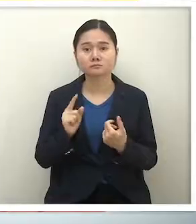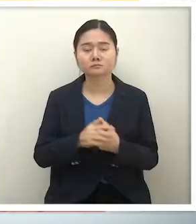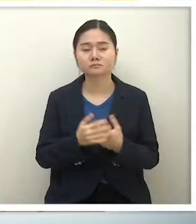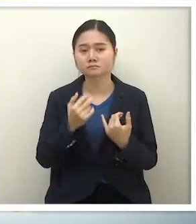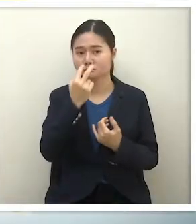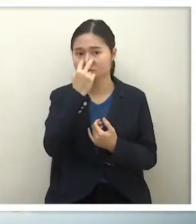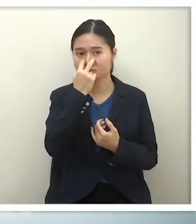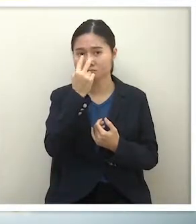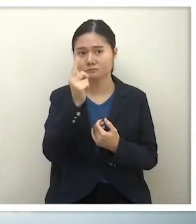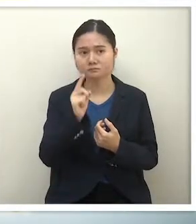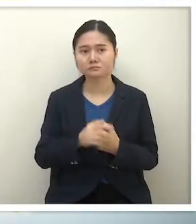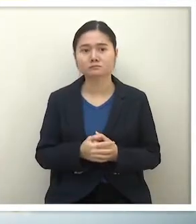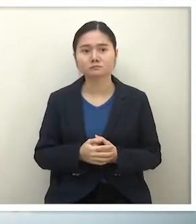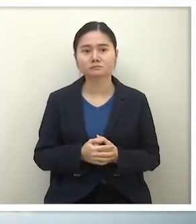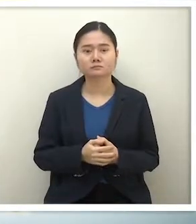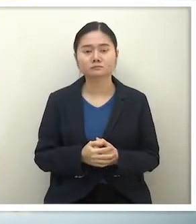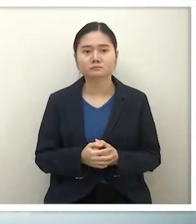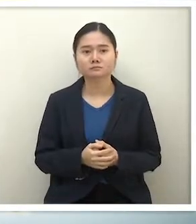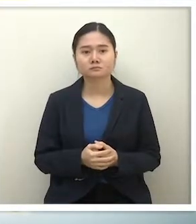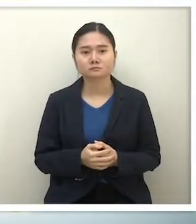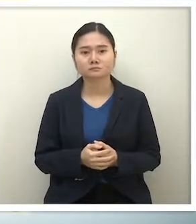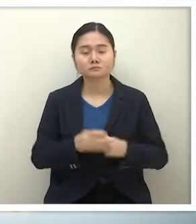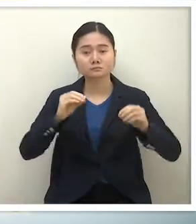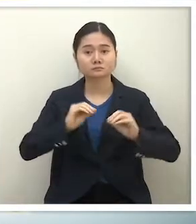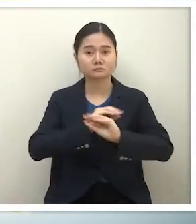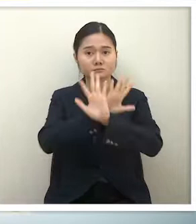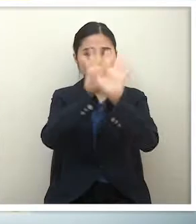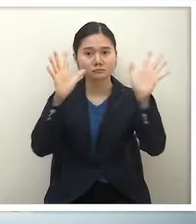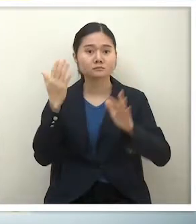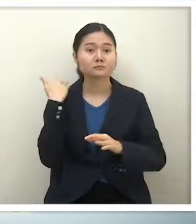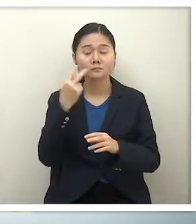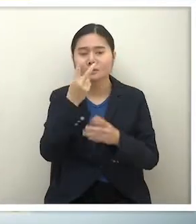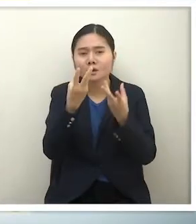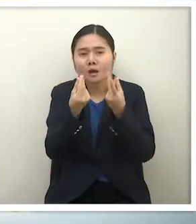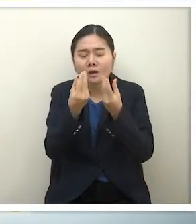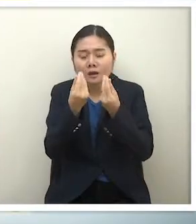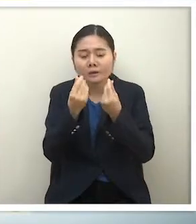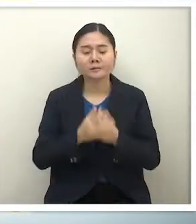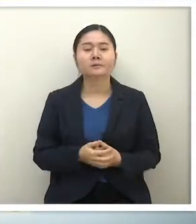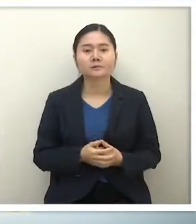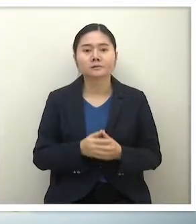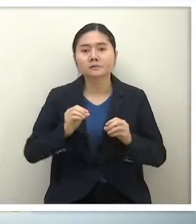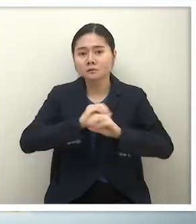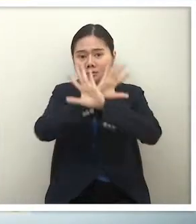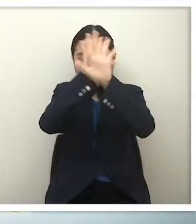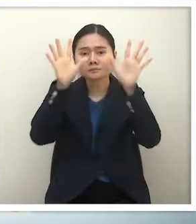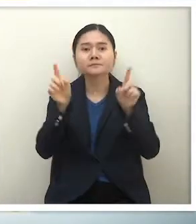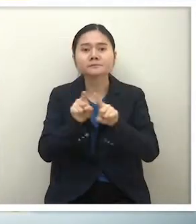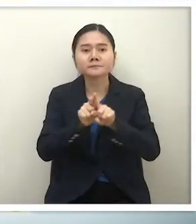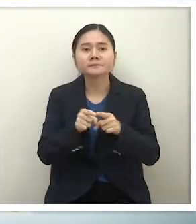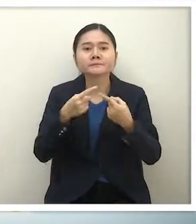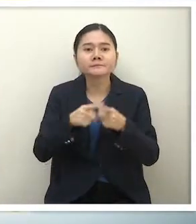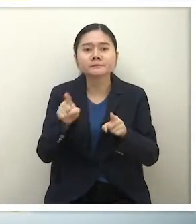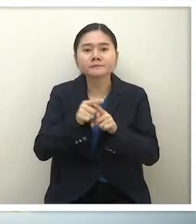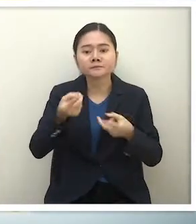ราก็มาดูจากท้องฟ้าบ้างเมื่อกี้ดูพื้นดินท้องฟ้าก็เหมือนกันแ